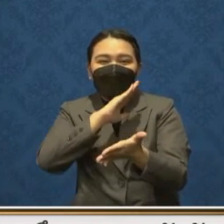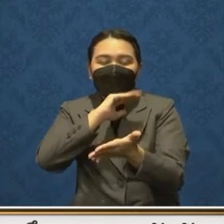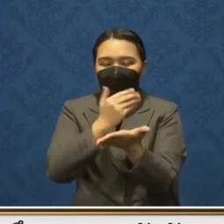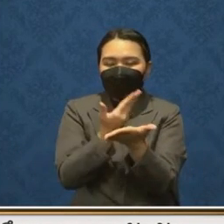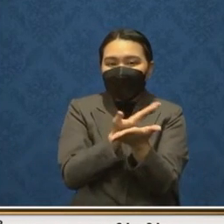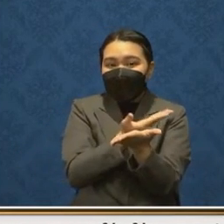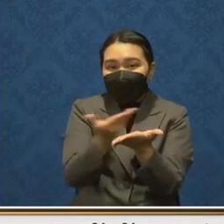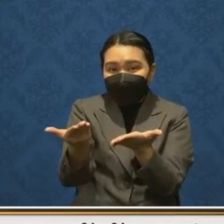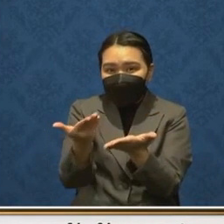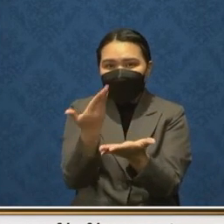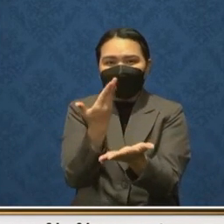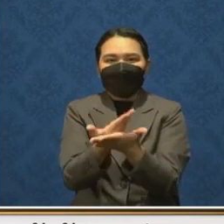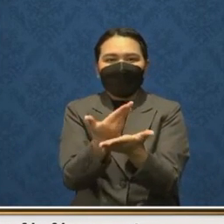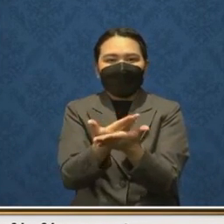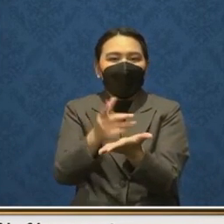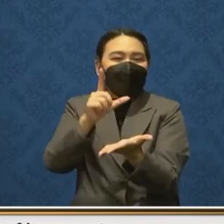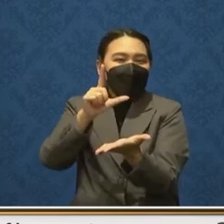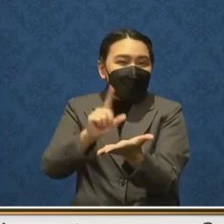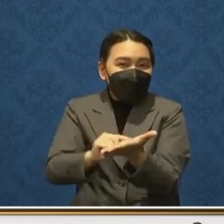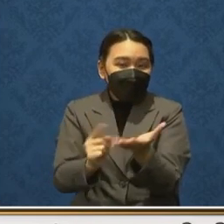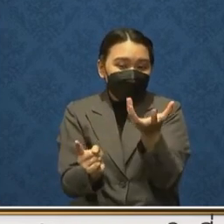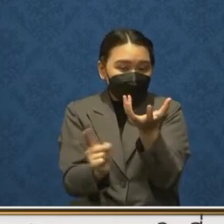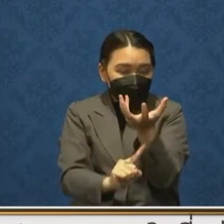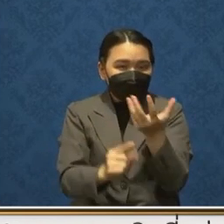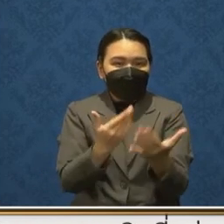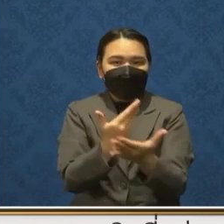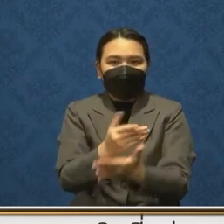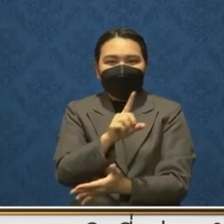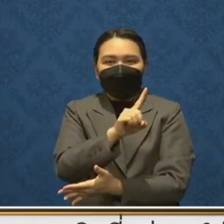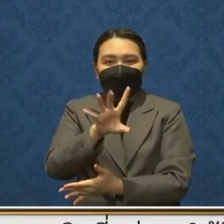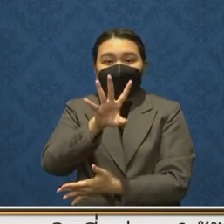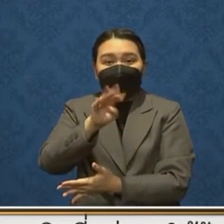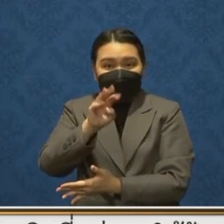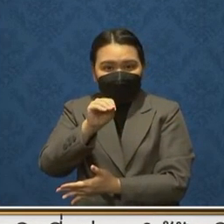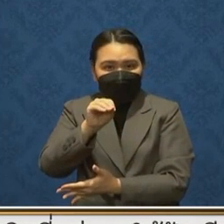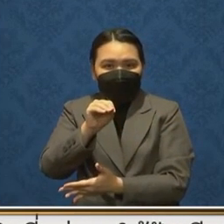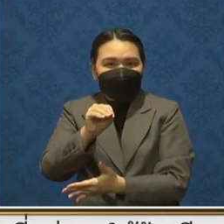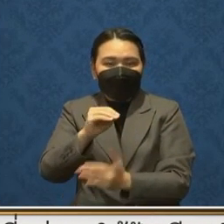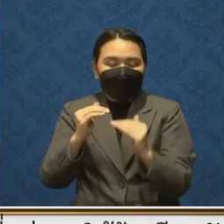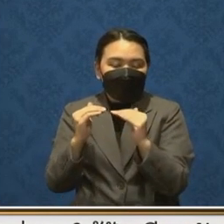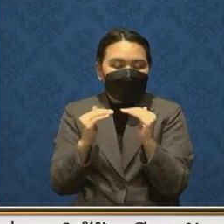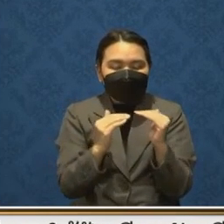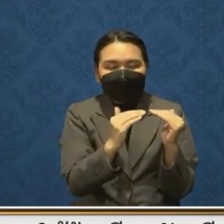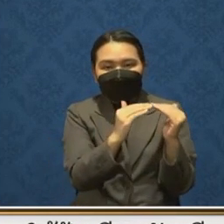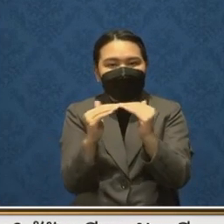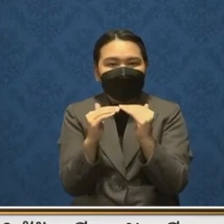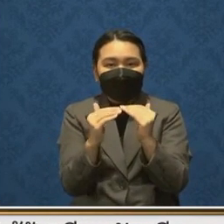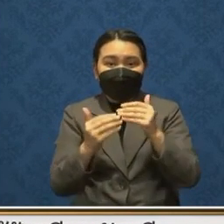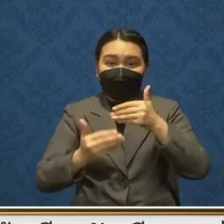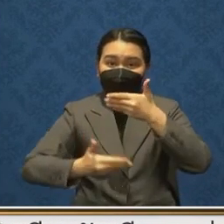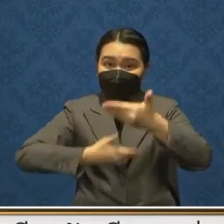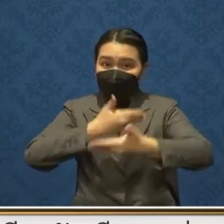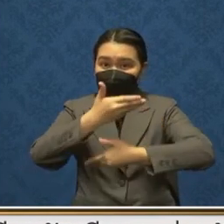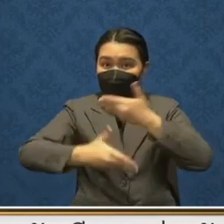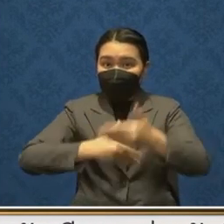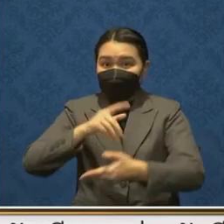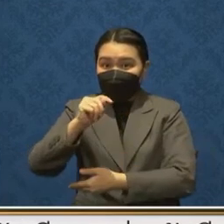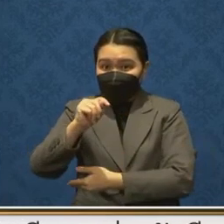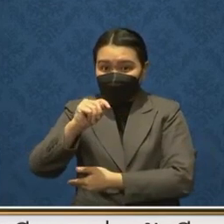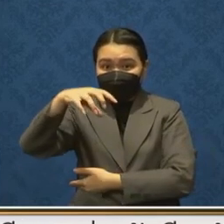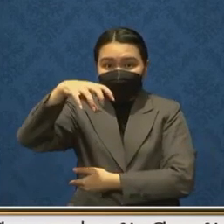ือหมูในราคาพิเศษ ราคากิโรกรมละ 140 บาทราคาเดียวกันหมด เอาไปขายที่ตลาดออตโกร